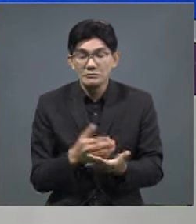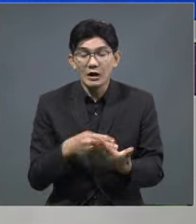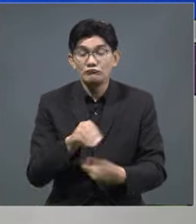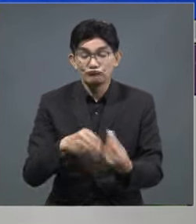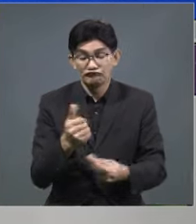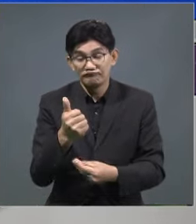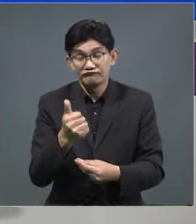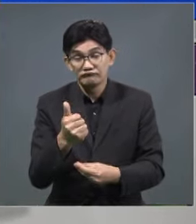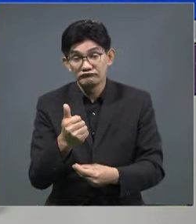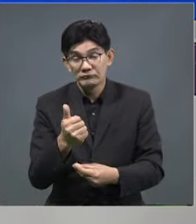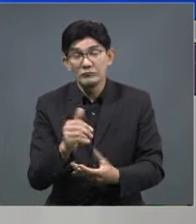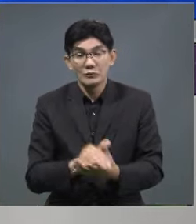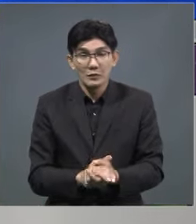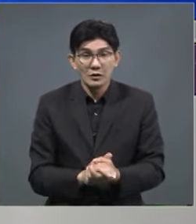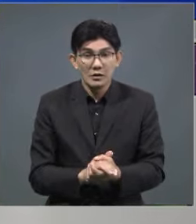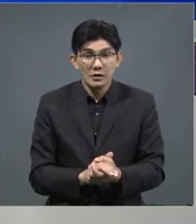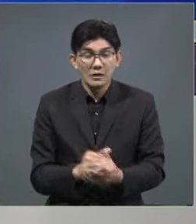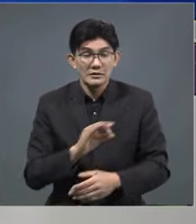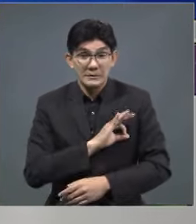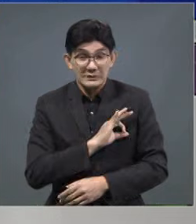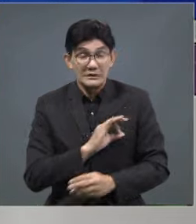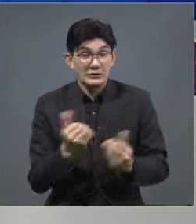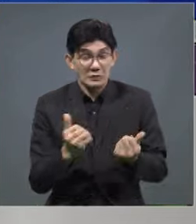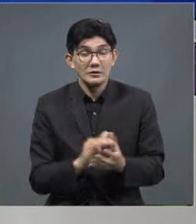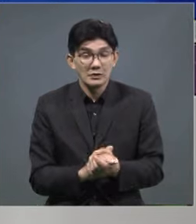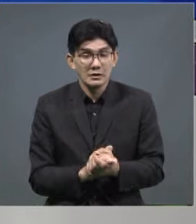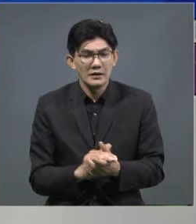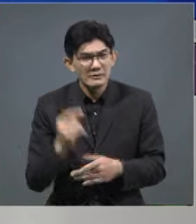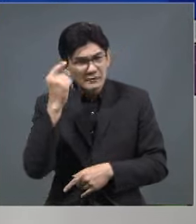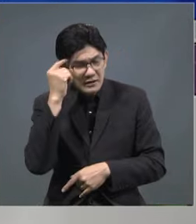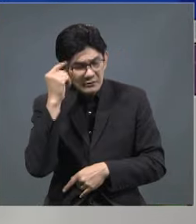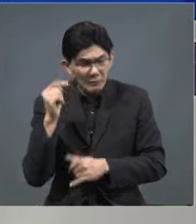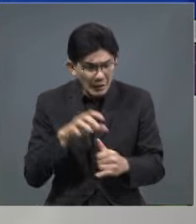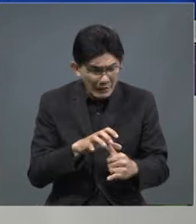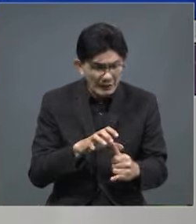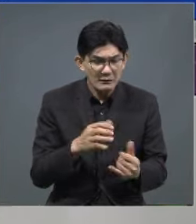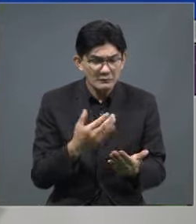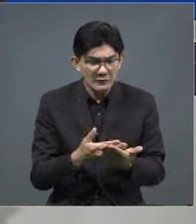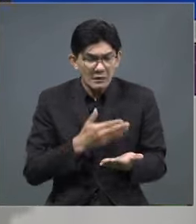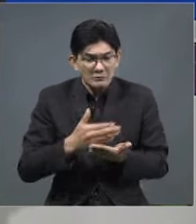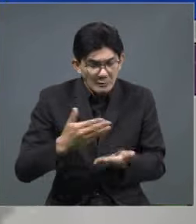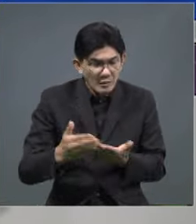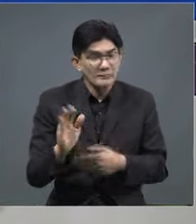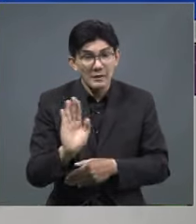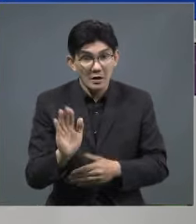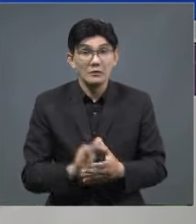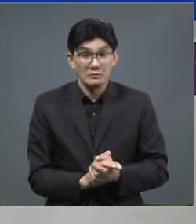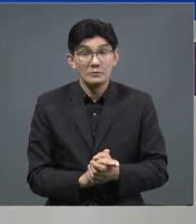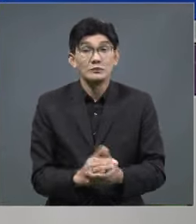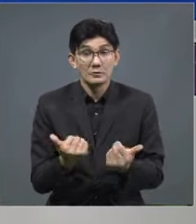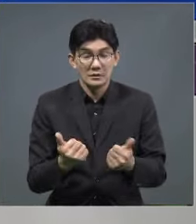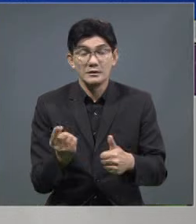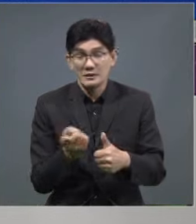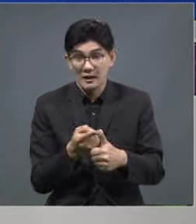ได้แล้วก็ที่สำคัญนะครับก็คือตัวของสมาชิกเองเนี่ยจะได้ไม่เป็นการกดดันเรื่องของภาระการผ่อนจ่ายด้วยนะครับอันนี้คือประเด็นที่